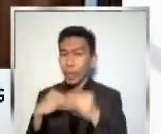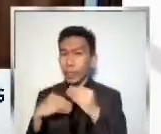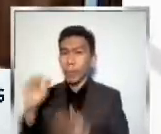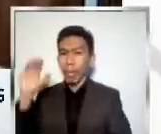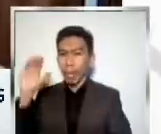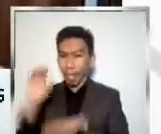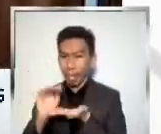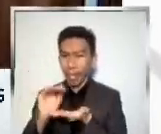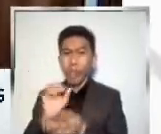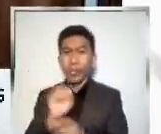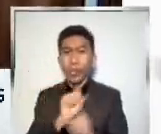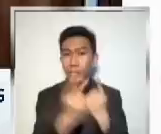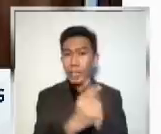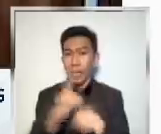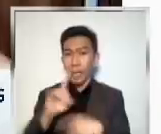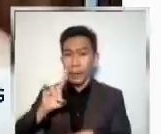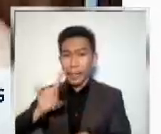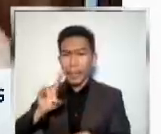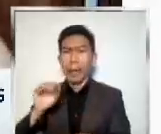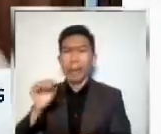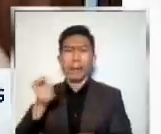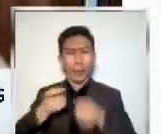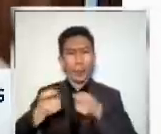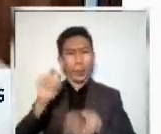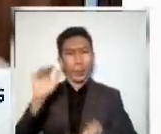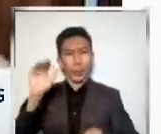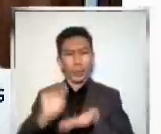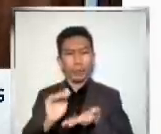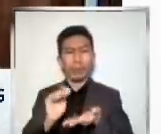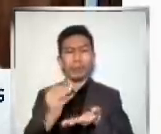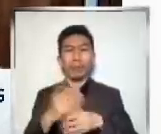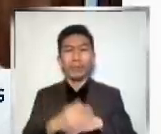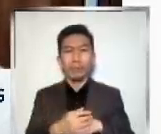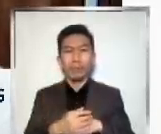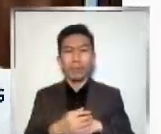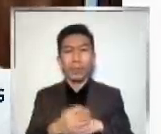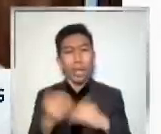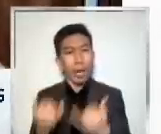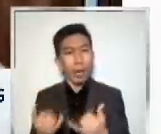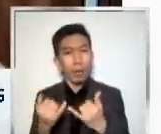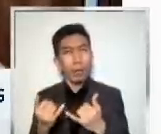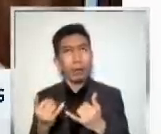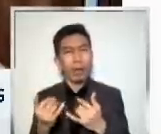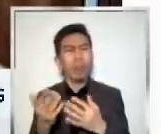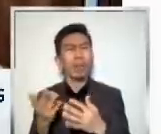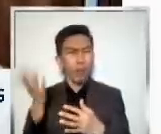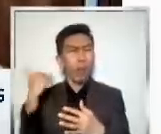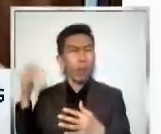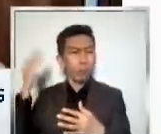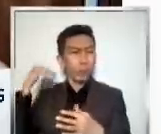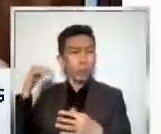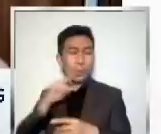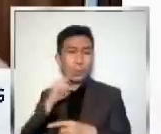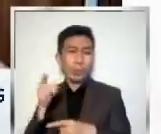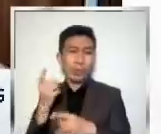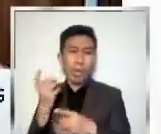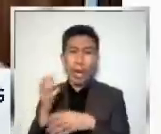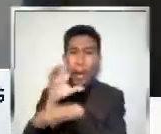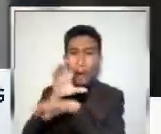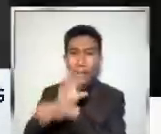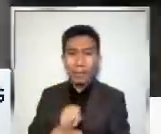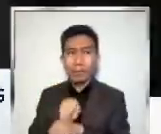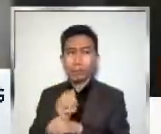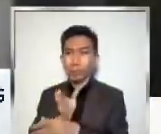Ang nakakalungkot po kasi yung ginagawa po namin dati, yung hindi pa po pandemic, is yung nagsisimba po kami